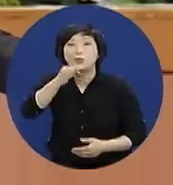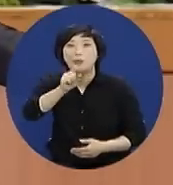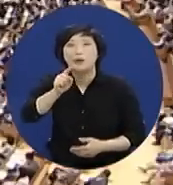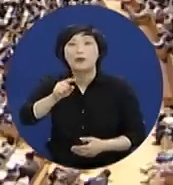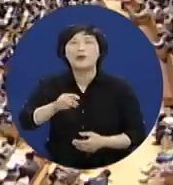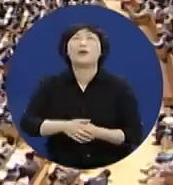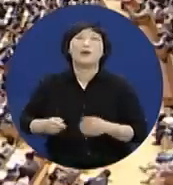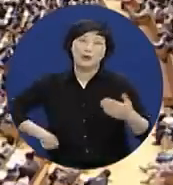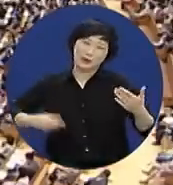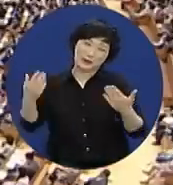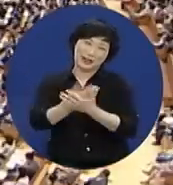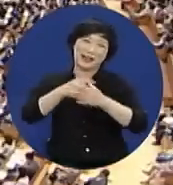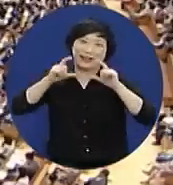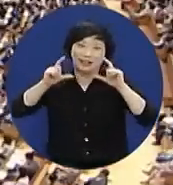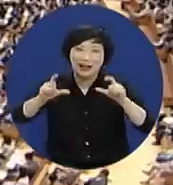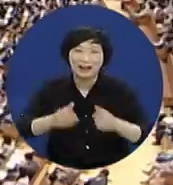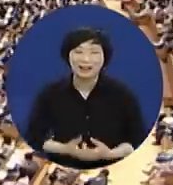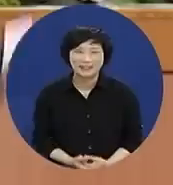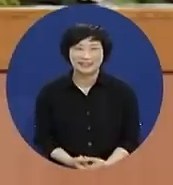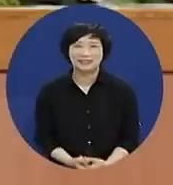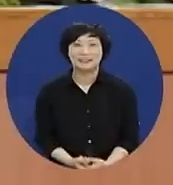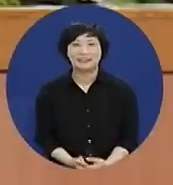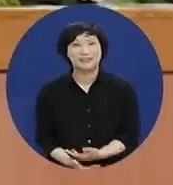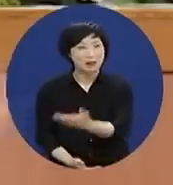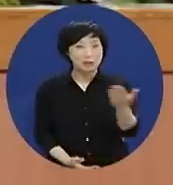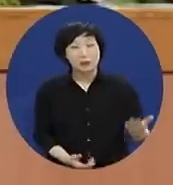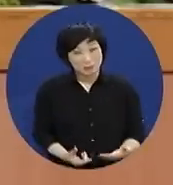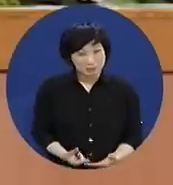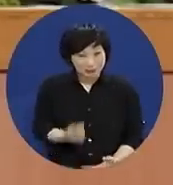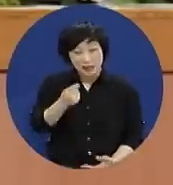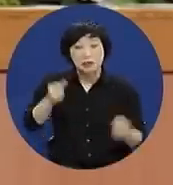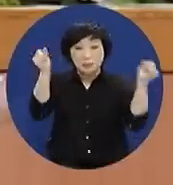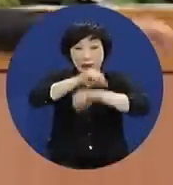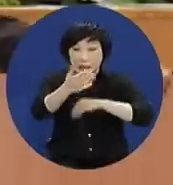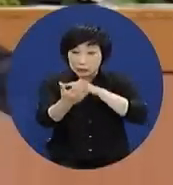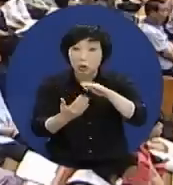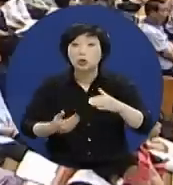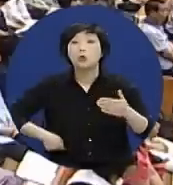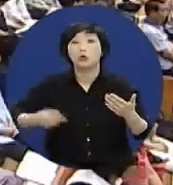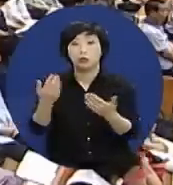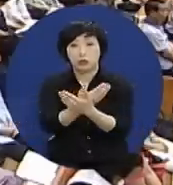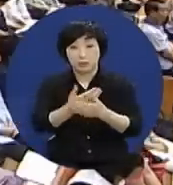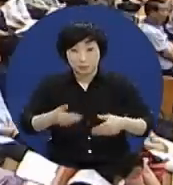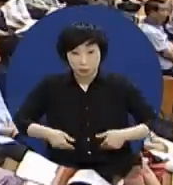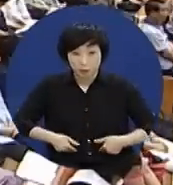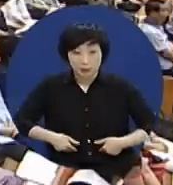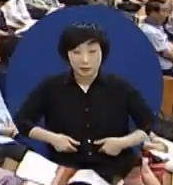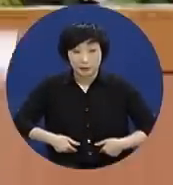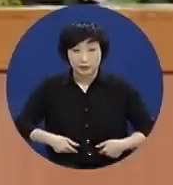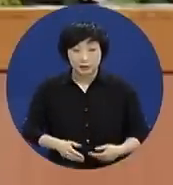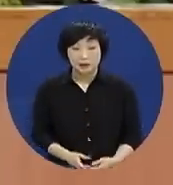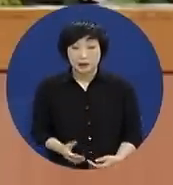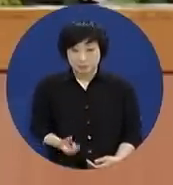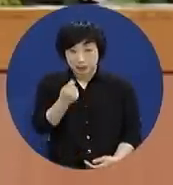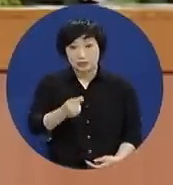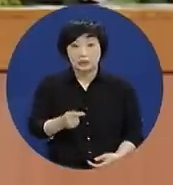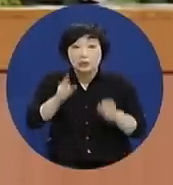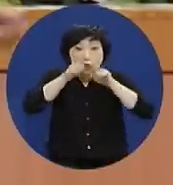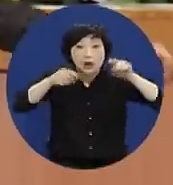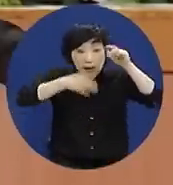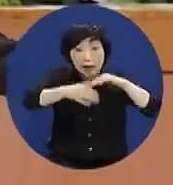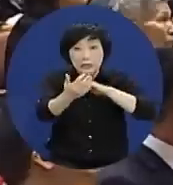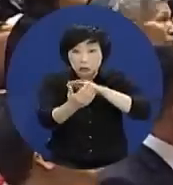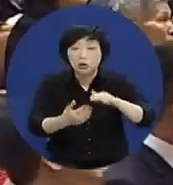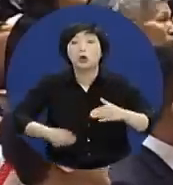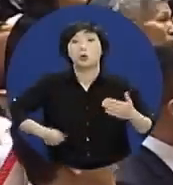なさいそれでこの地上で最も幸せな声は食い改めなさいあなたが滅びる前に地獄に行く前に早く食い